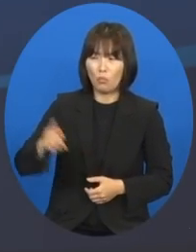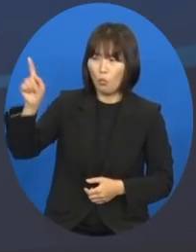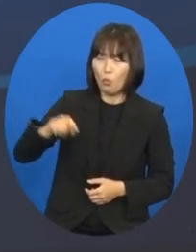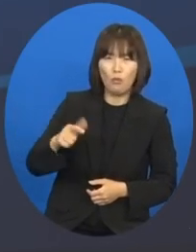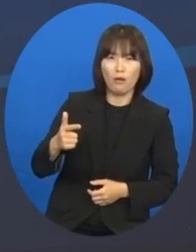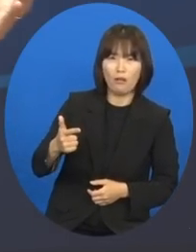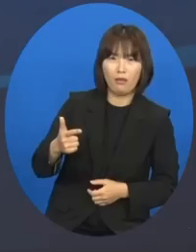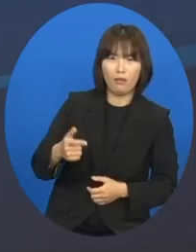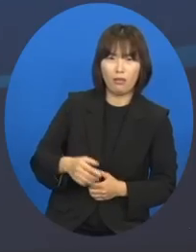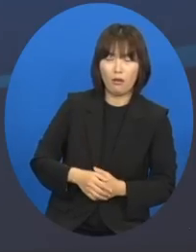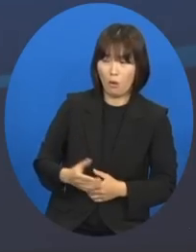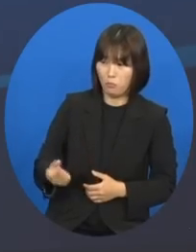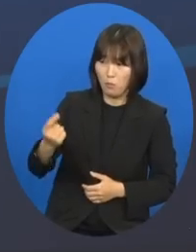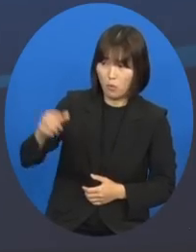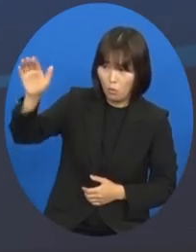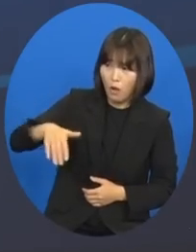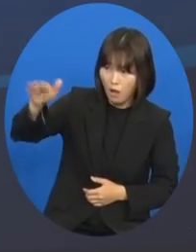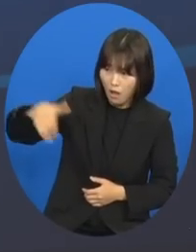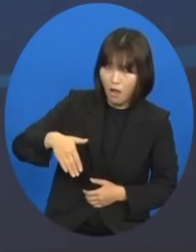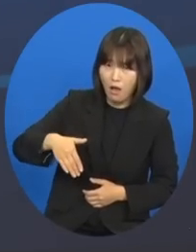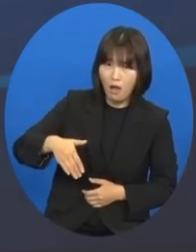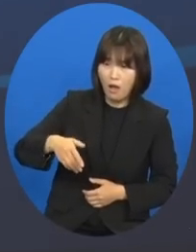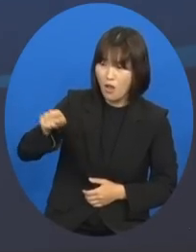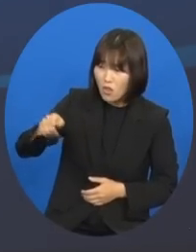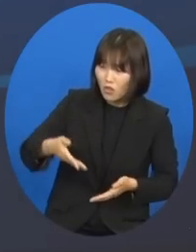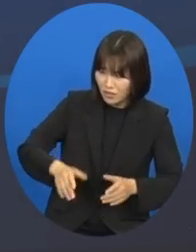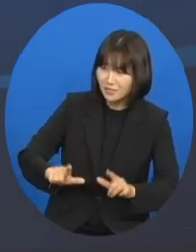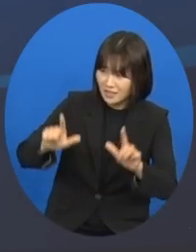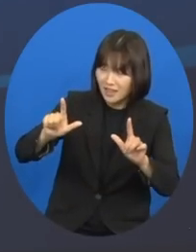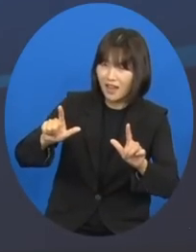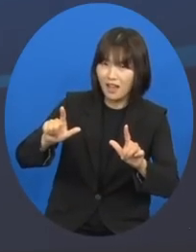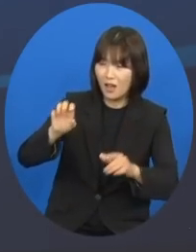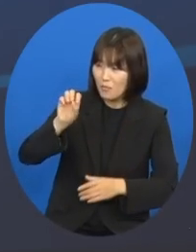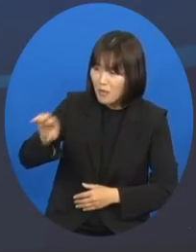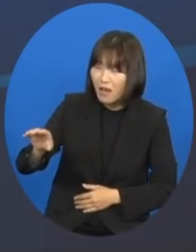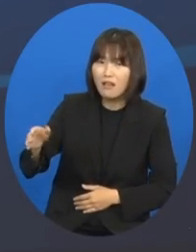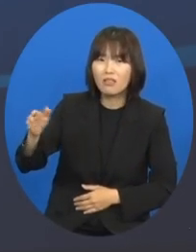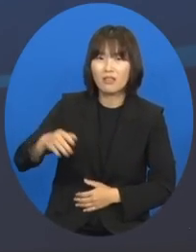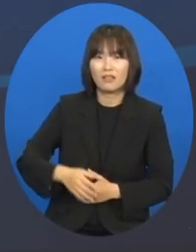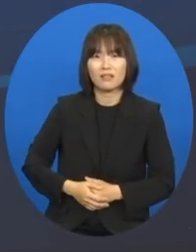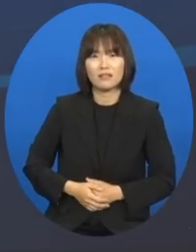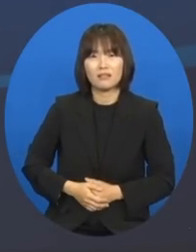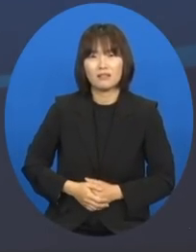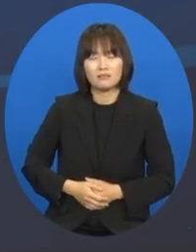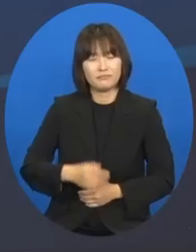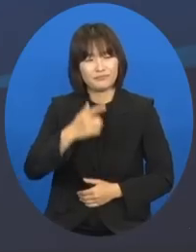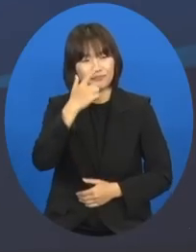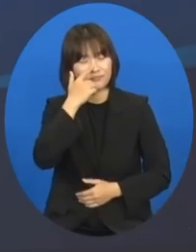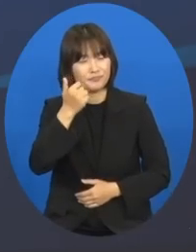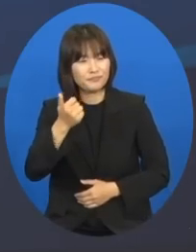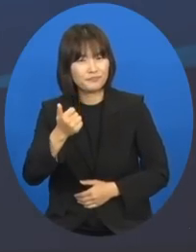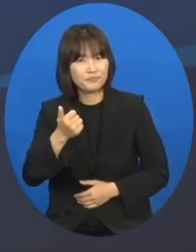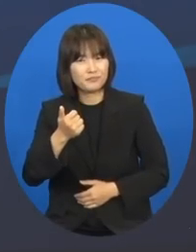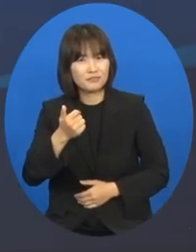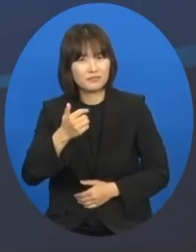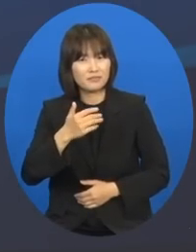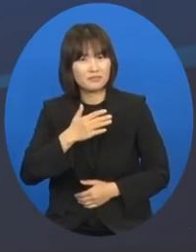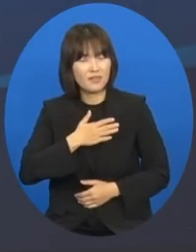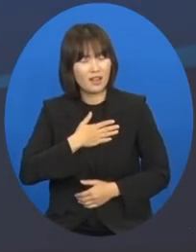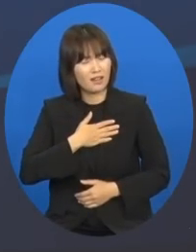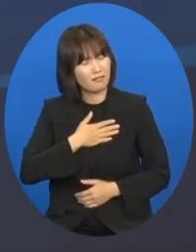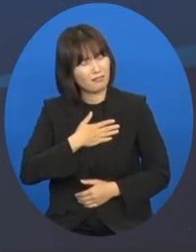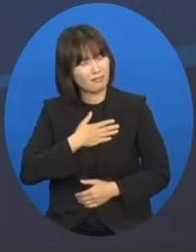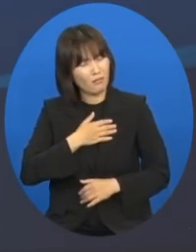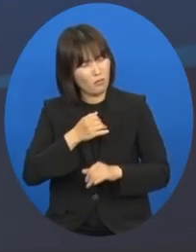거예요 야 지성아 얼른 와 너 생일이잖아 오늘 그랬더니 애가 딱 일어나서 아빠가 내가이 나의 그런